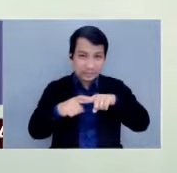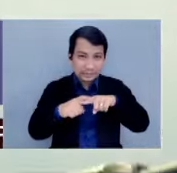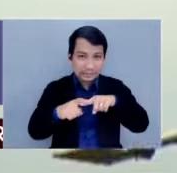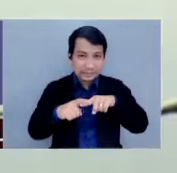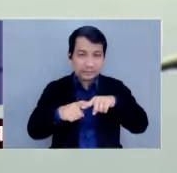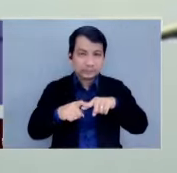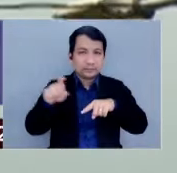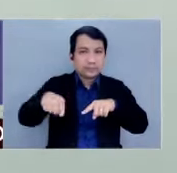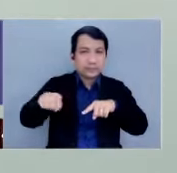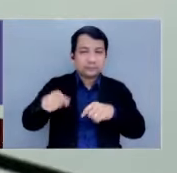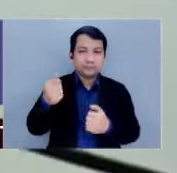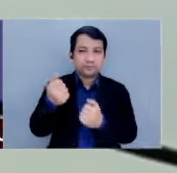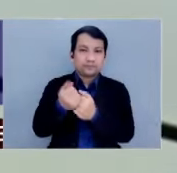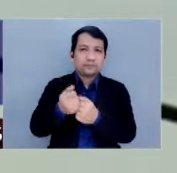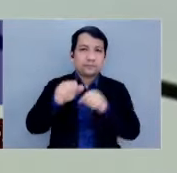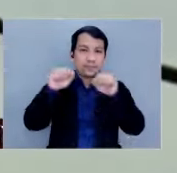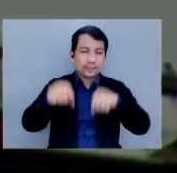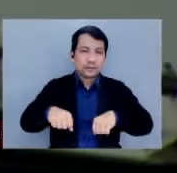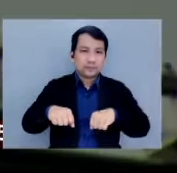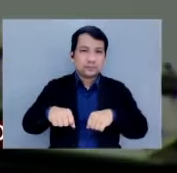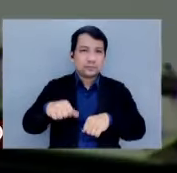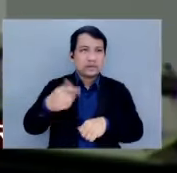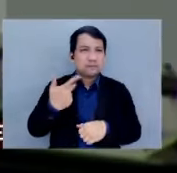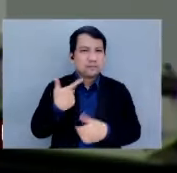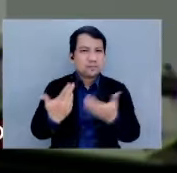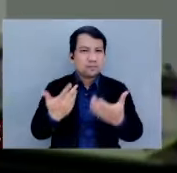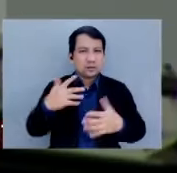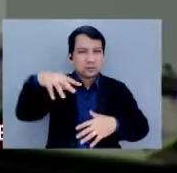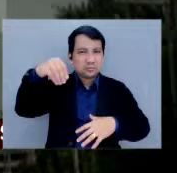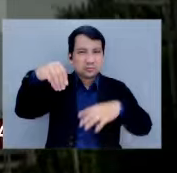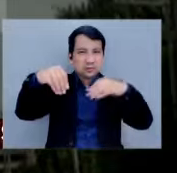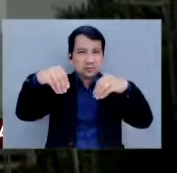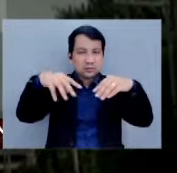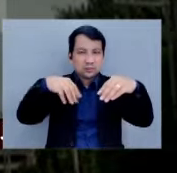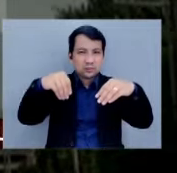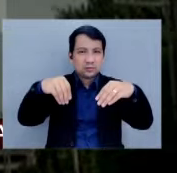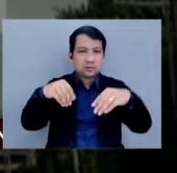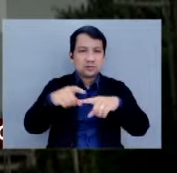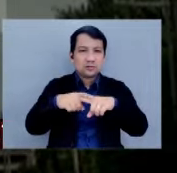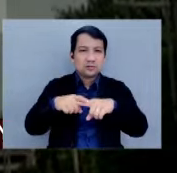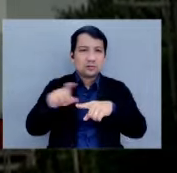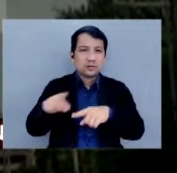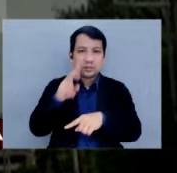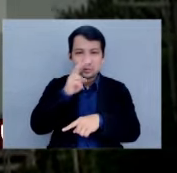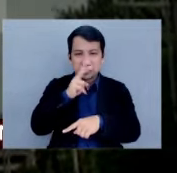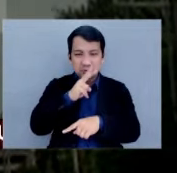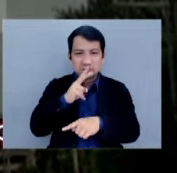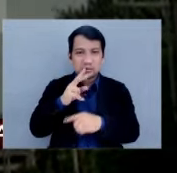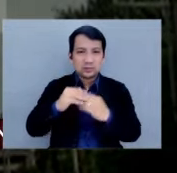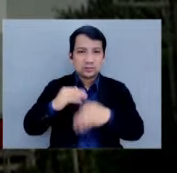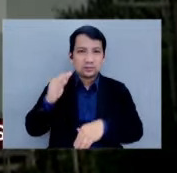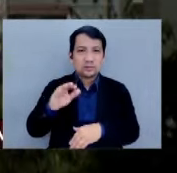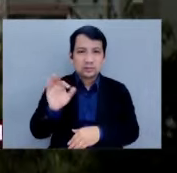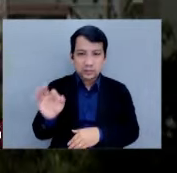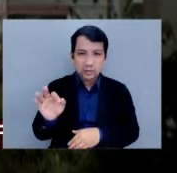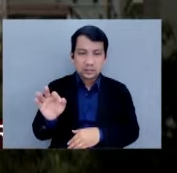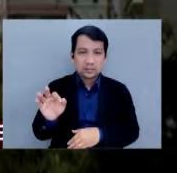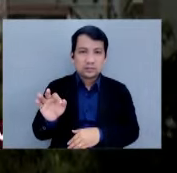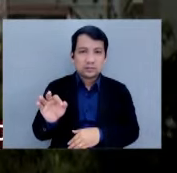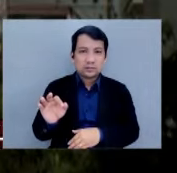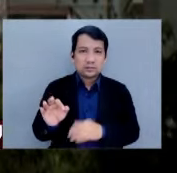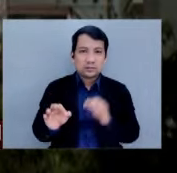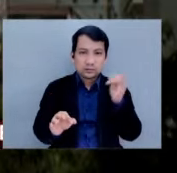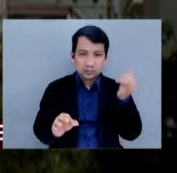Kaya posible ang brownout. Inilagay rin sa red alert ang Visayas hanggang alas 9 ng gabi. Yellow alert